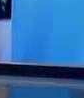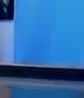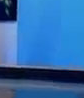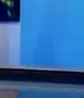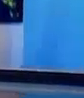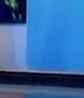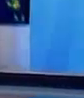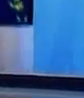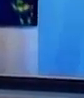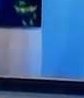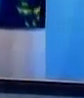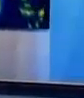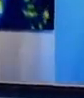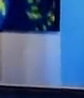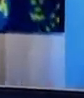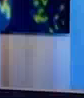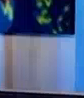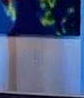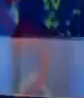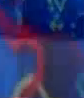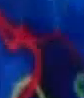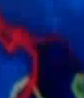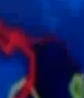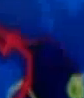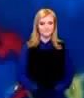Adela Dănilă vă prezintă Telejurnalul.